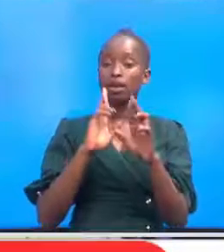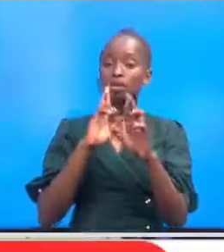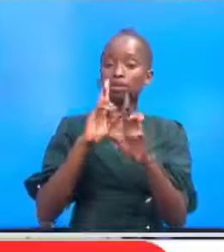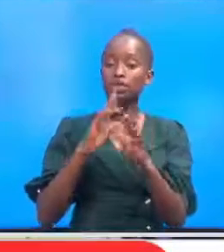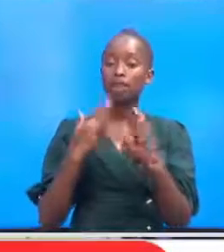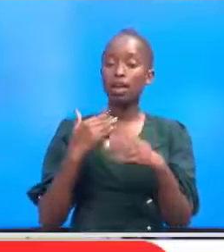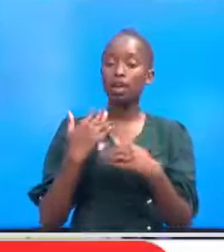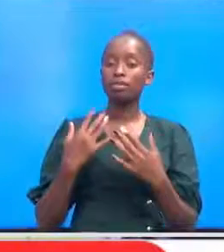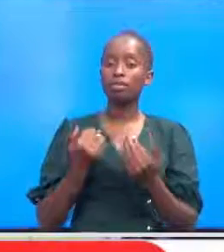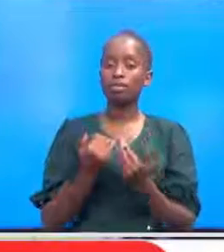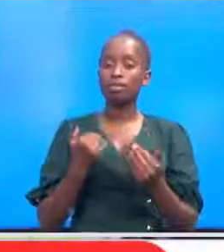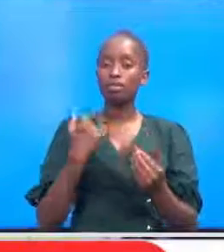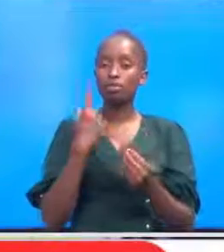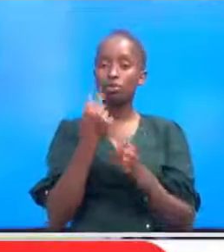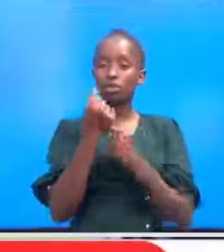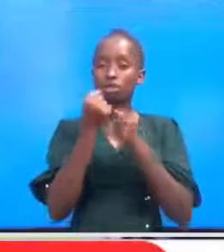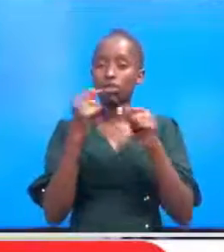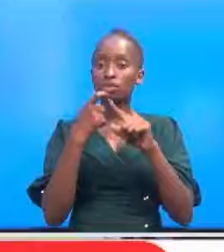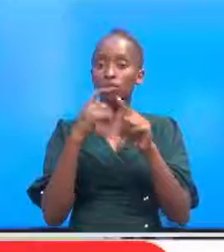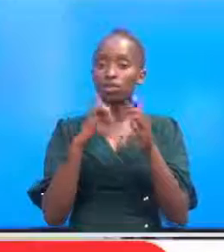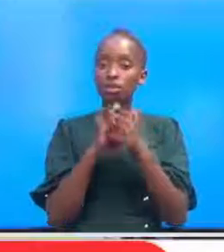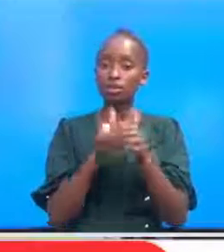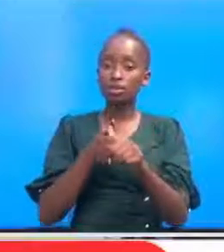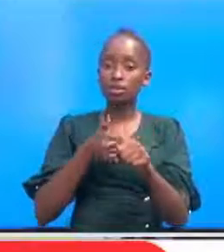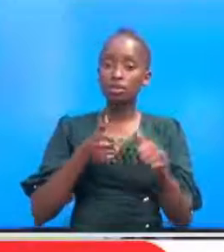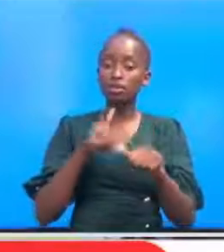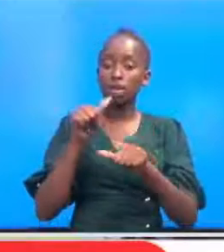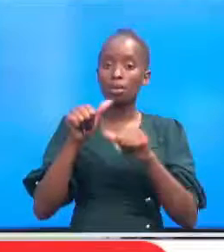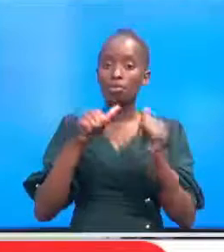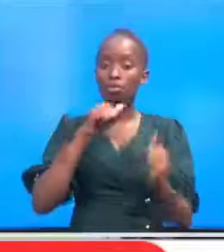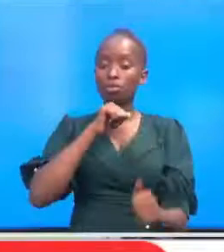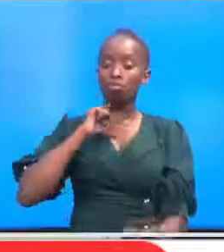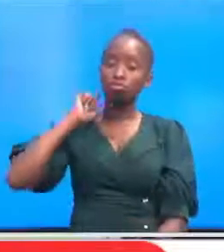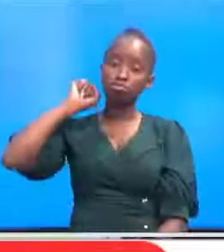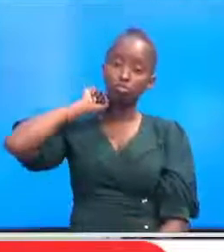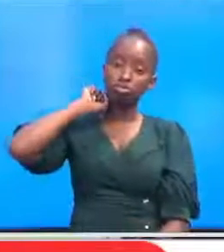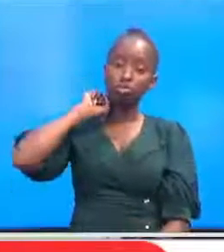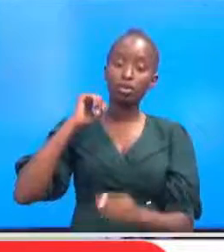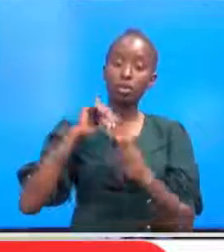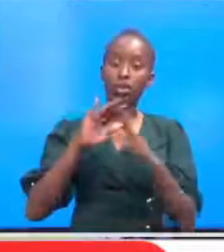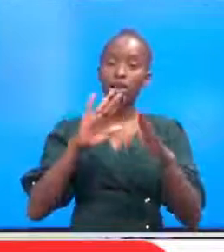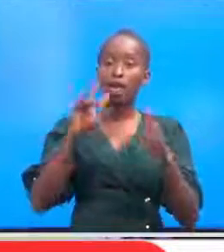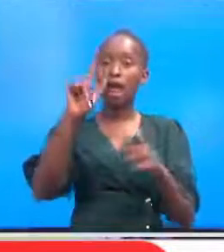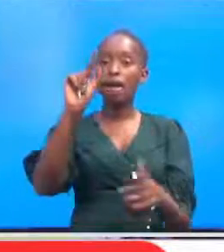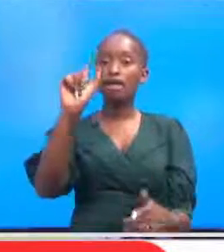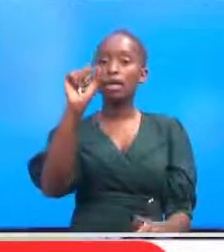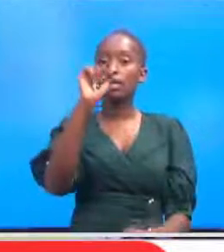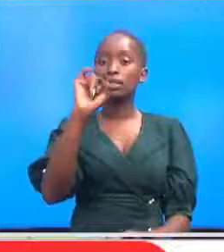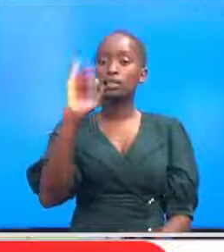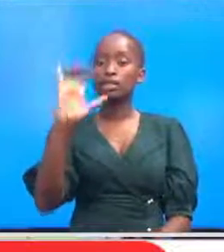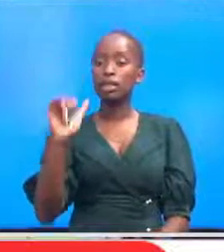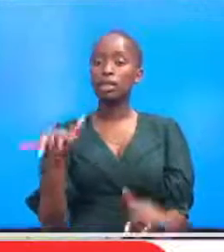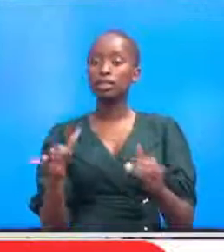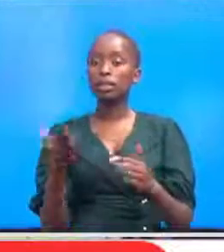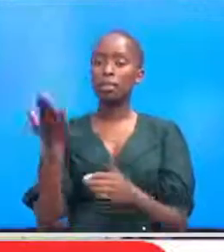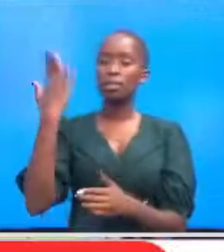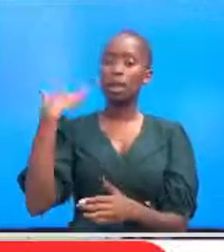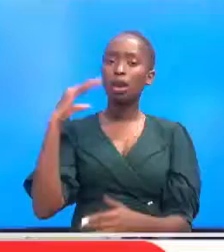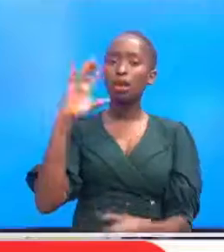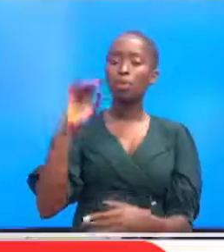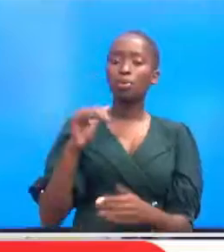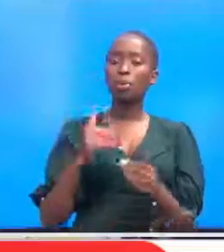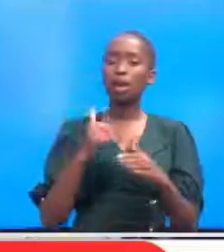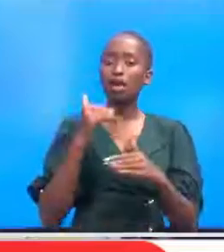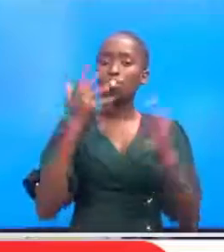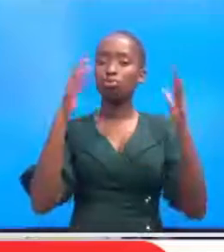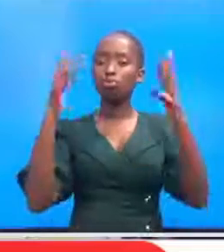waliookolewa kutoka kwenye hatari ya kujitoa uhai katika mtaa wa Tassia eneo la Embakasi hawajaachwa nyuma katika sherehe hizo baada